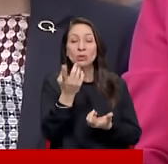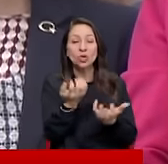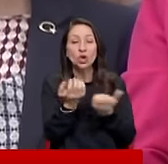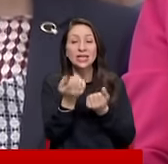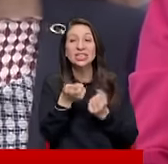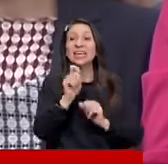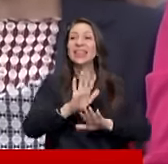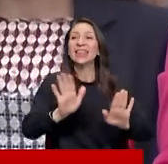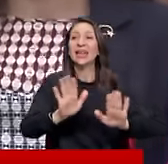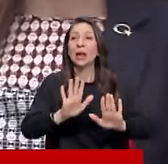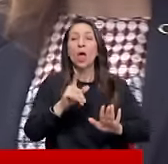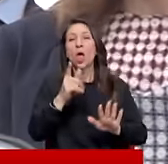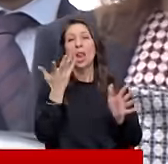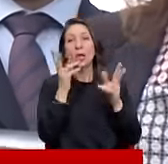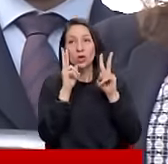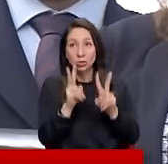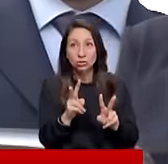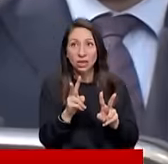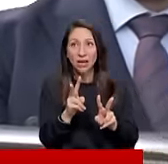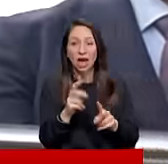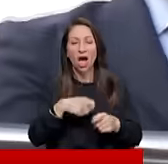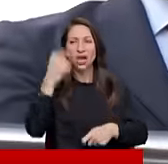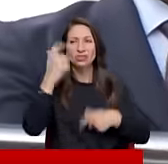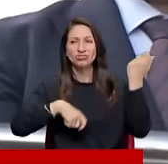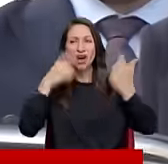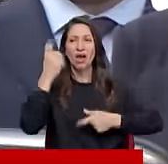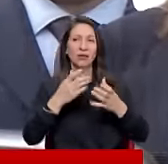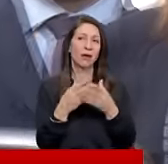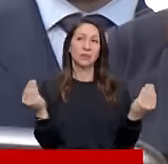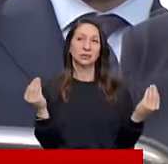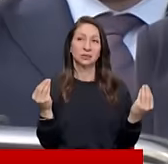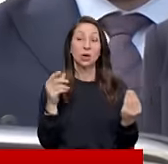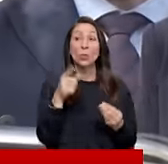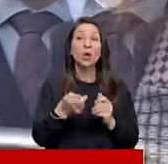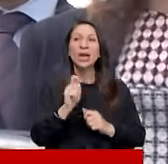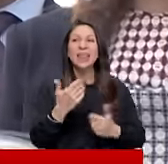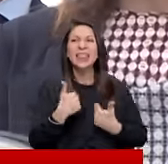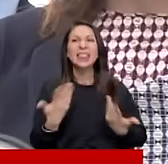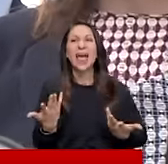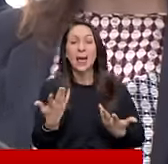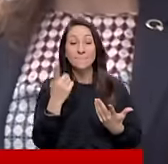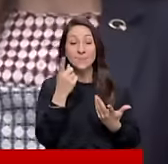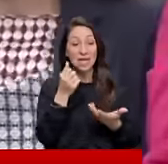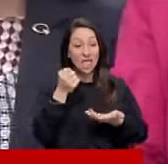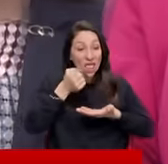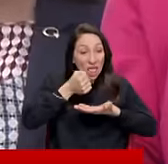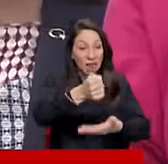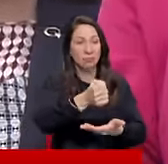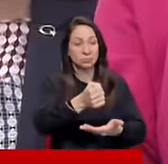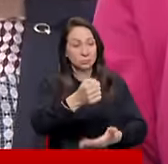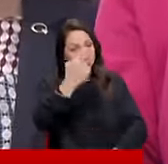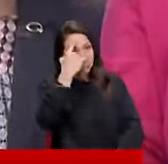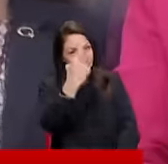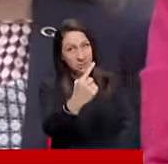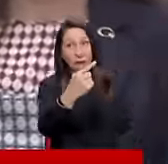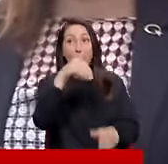kredisi değildir. Öyle görürsek harcar ve kaybederiz. Bu kredi bir yatırım kredisidir.